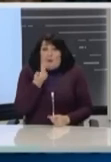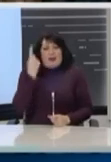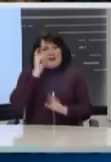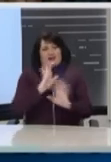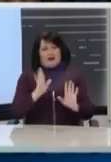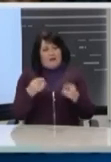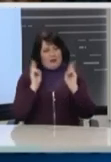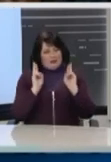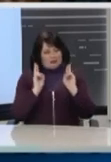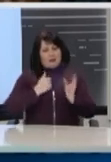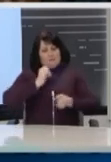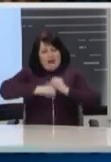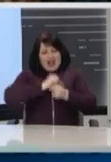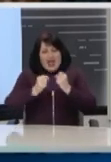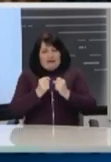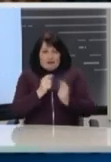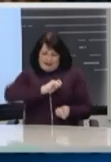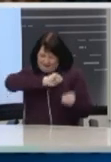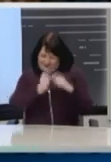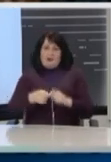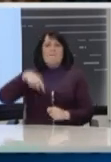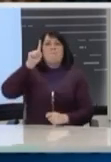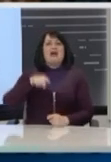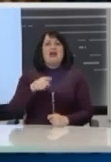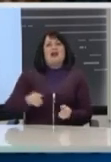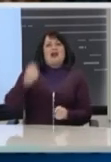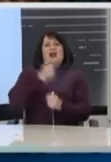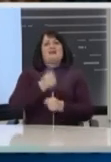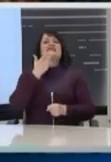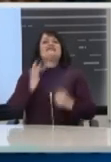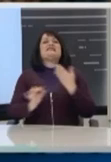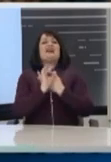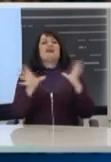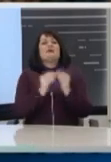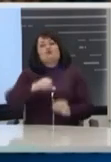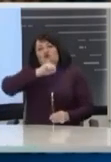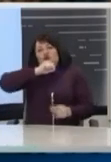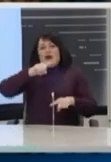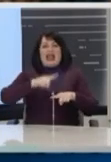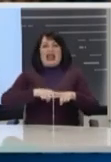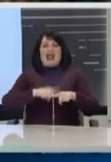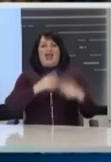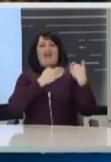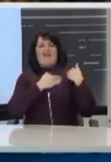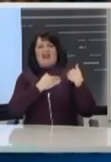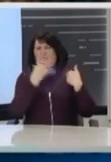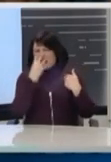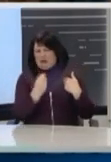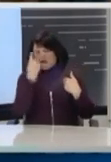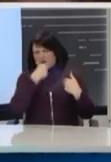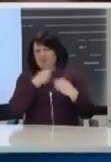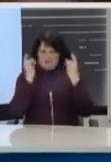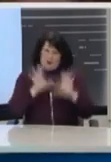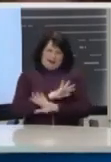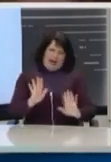και αγωνιζόμαστε να έλθει μια άλλη μέρα η Χρυσή Αυγή του Ελληνισμού και να λείψουν οι ανεύθυνοι και οι μουτσούνες.